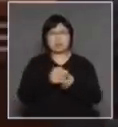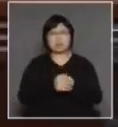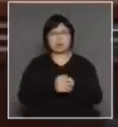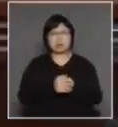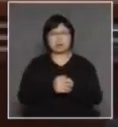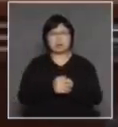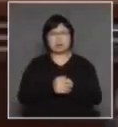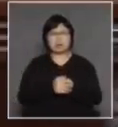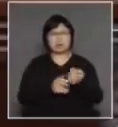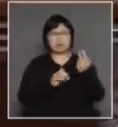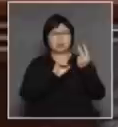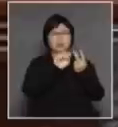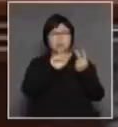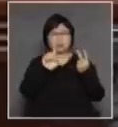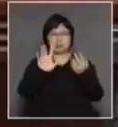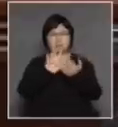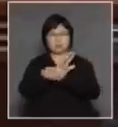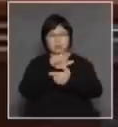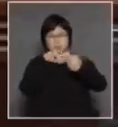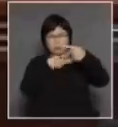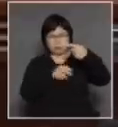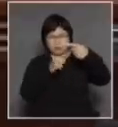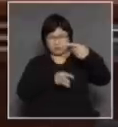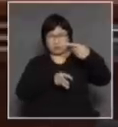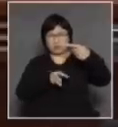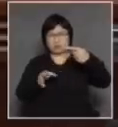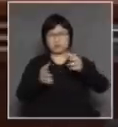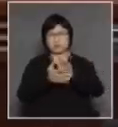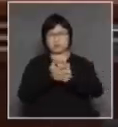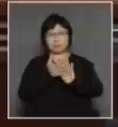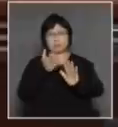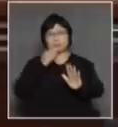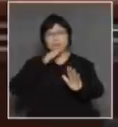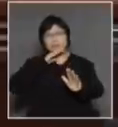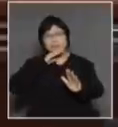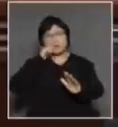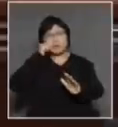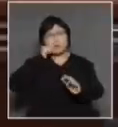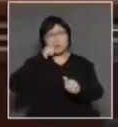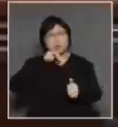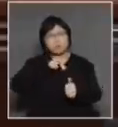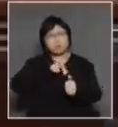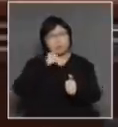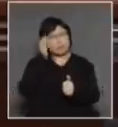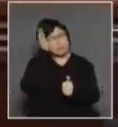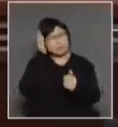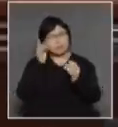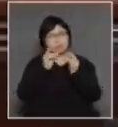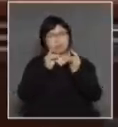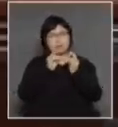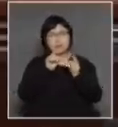到2015年嘅一月底咧。輪候長者護理宿位嘅人數咧，係